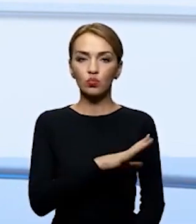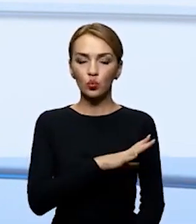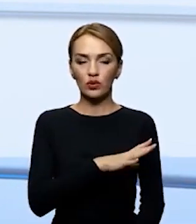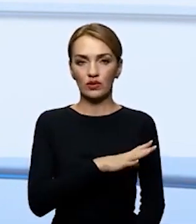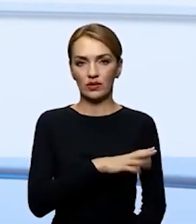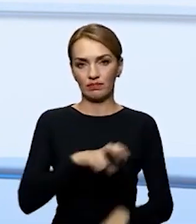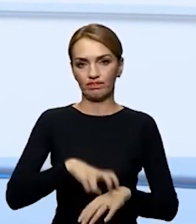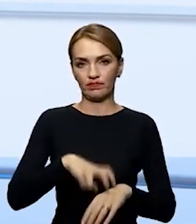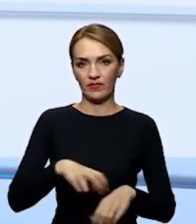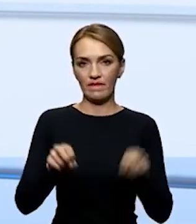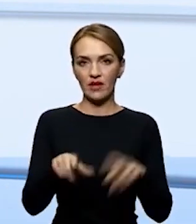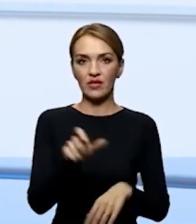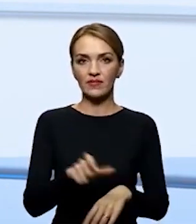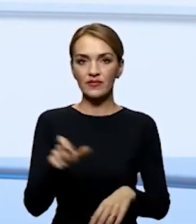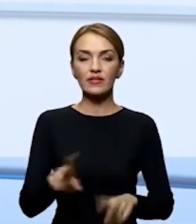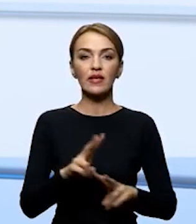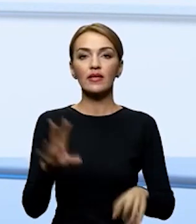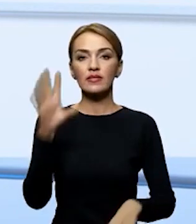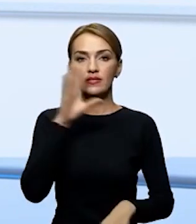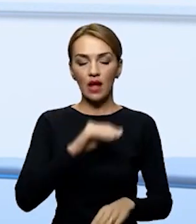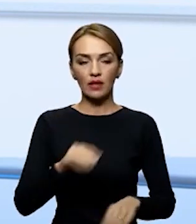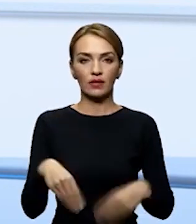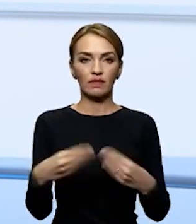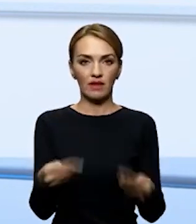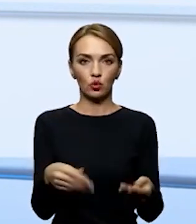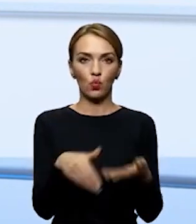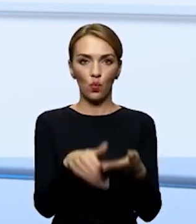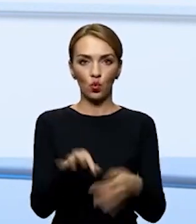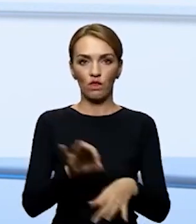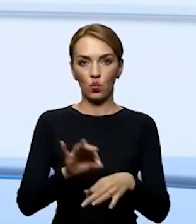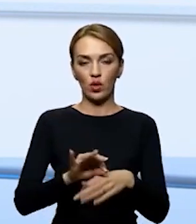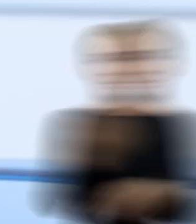які здатні надавати медичну допомогу хворим при